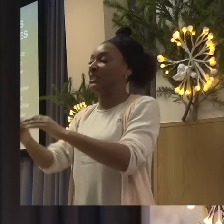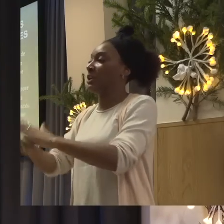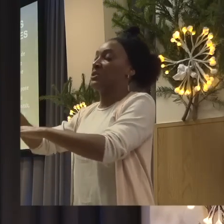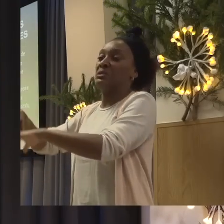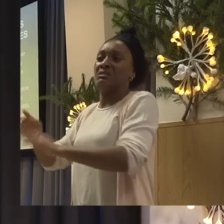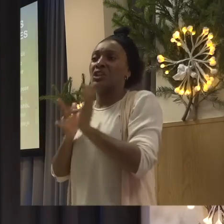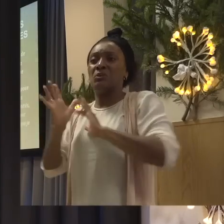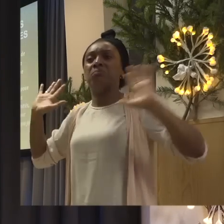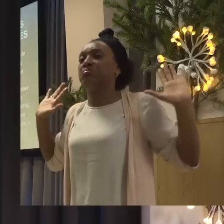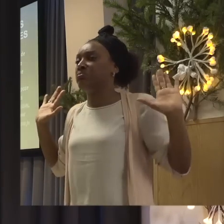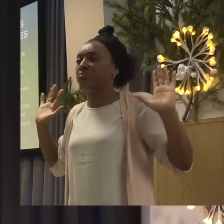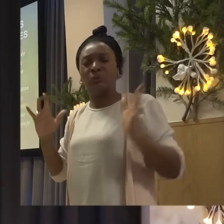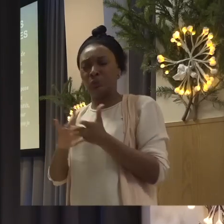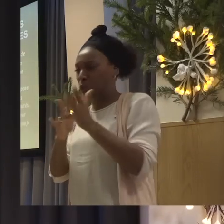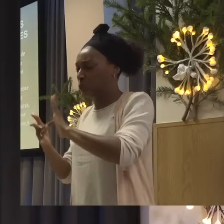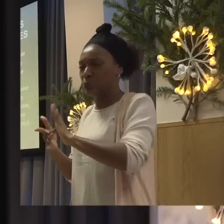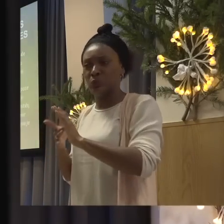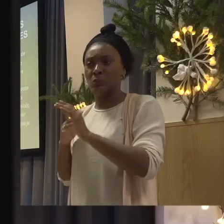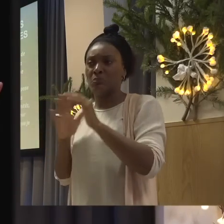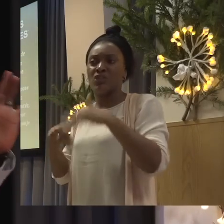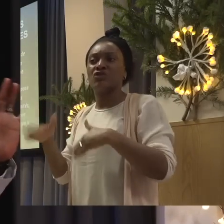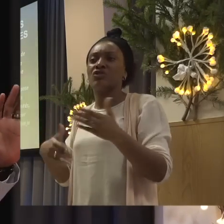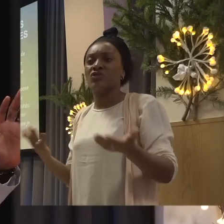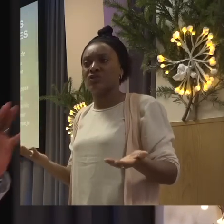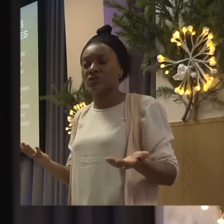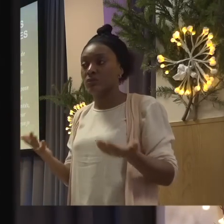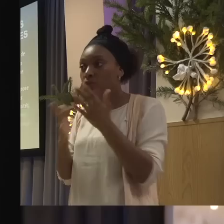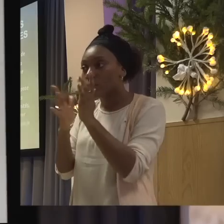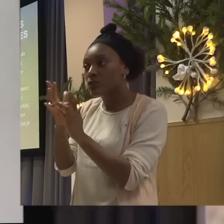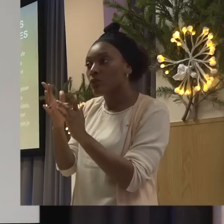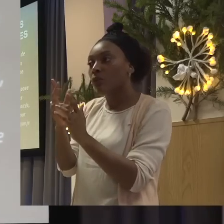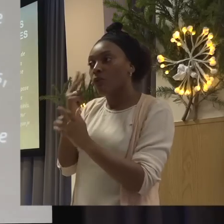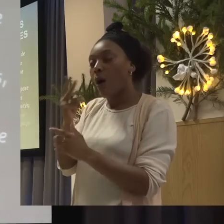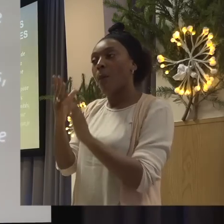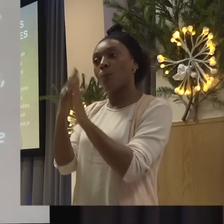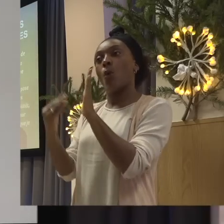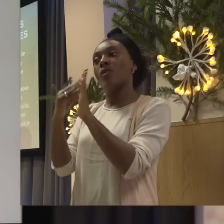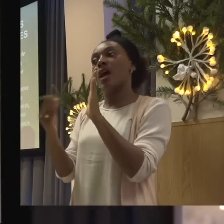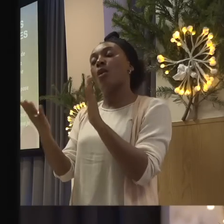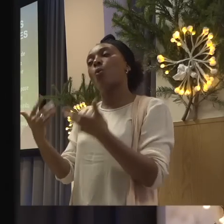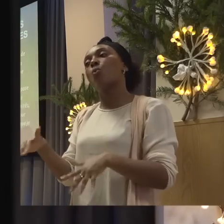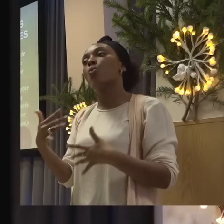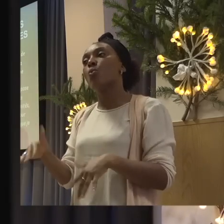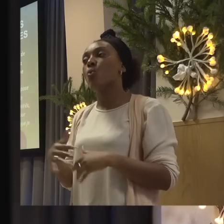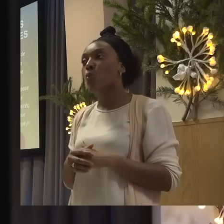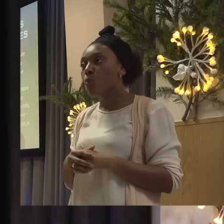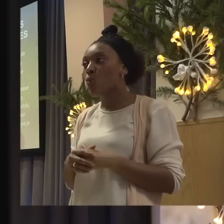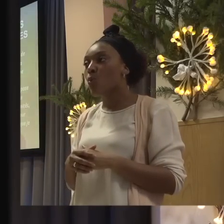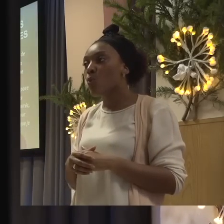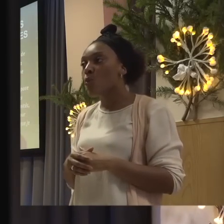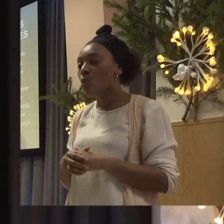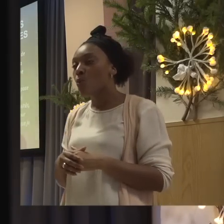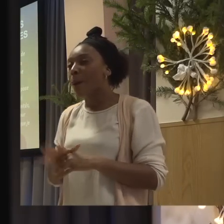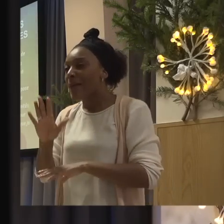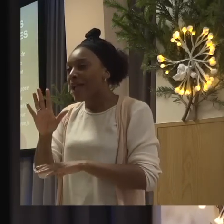Mais voyez-vous, lorsqu'on prend ce portrait glorieux de Jésus et qu'on l'observe d'une